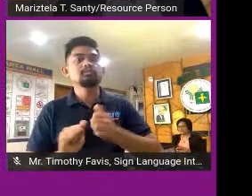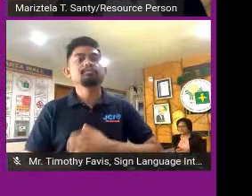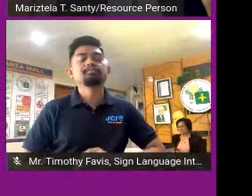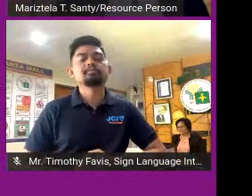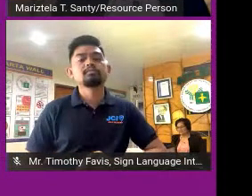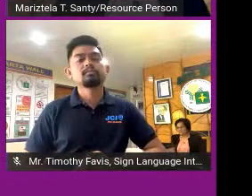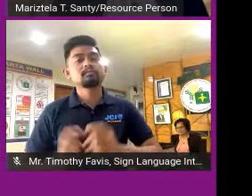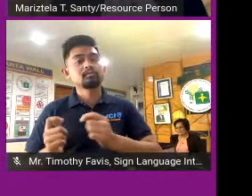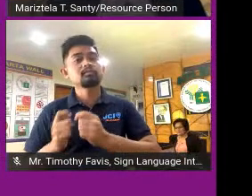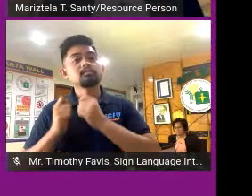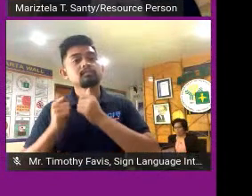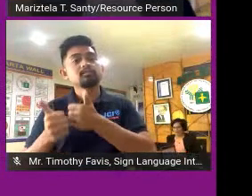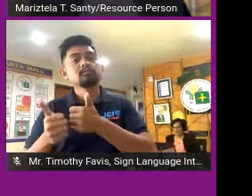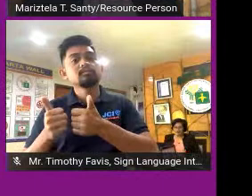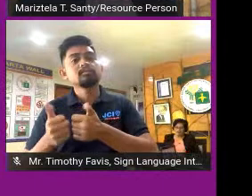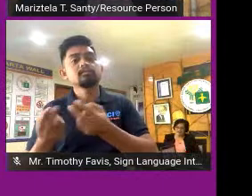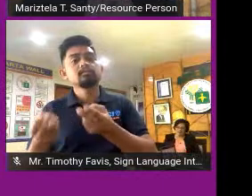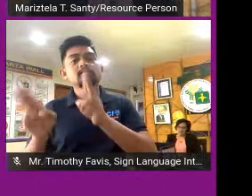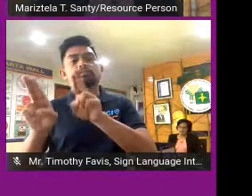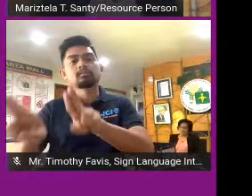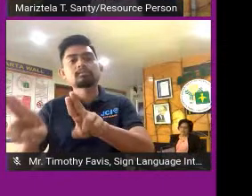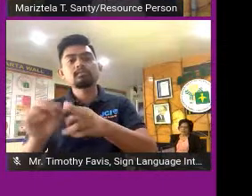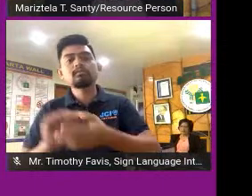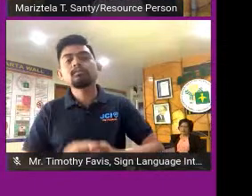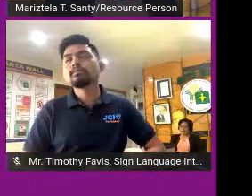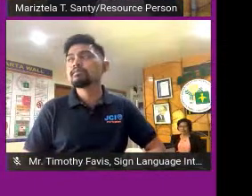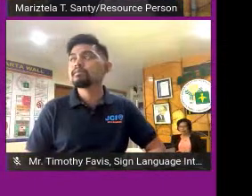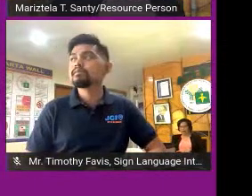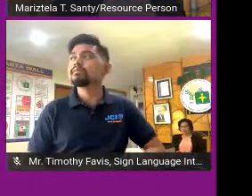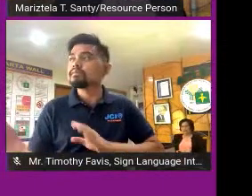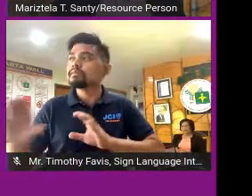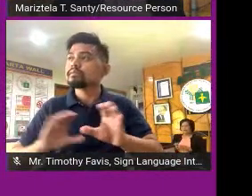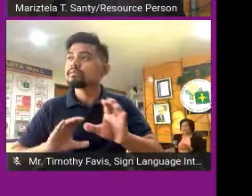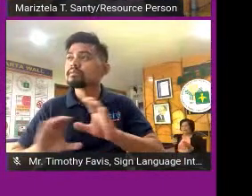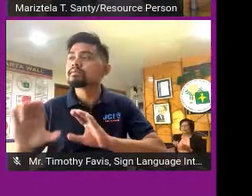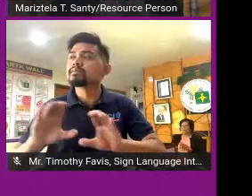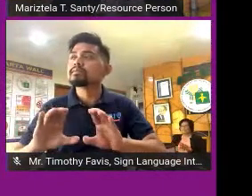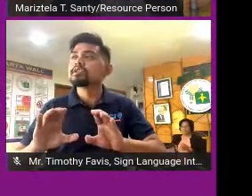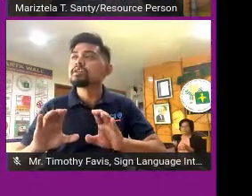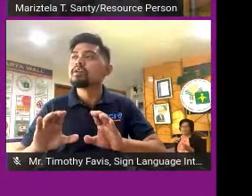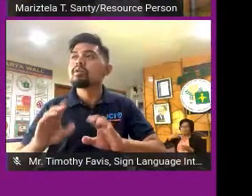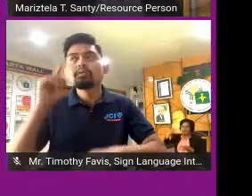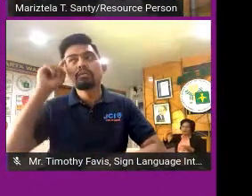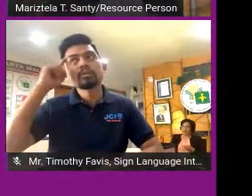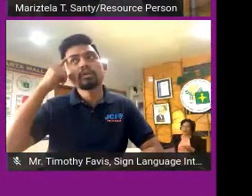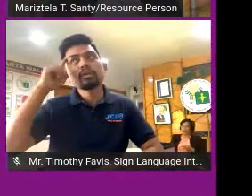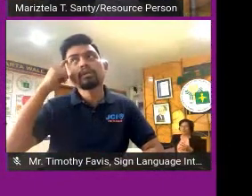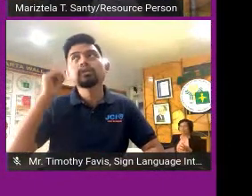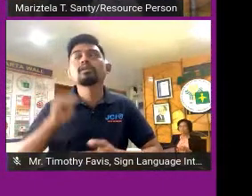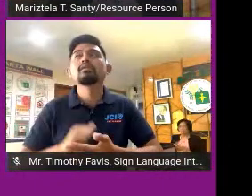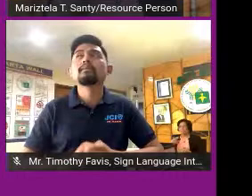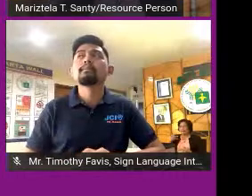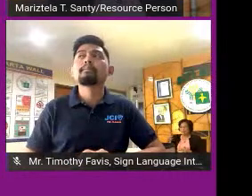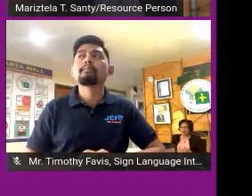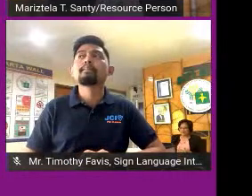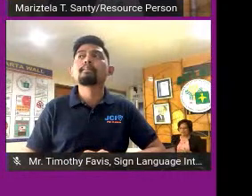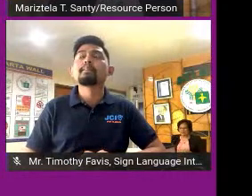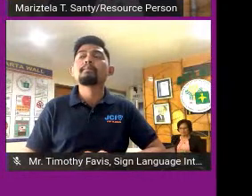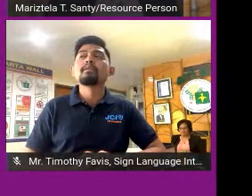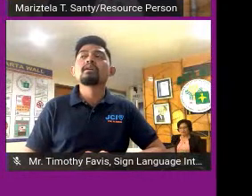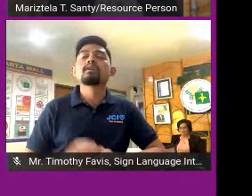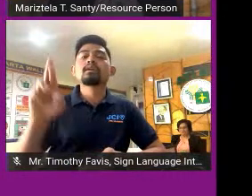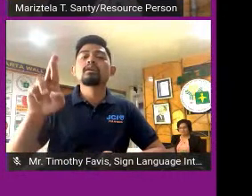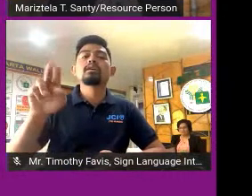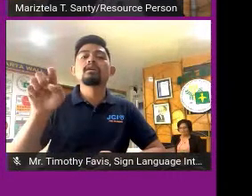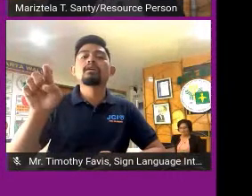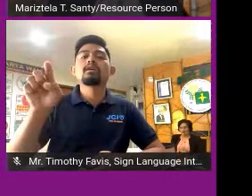mga instances na ginawa na po o naging basis ng paggawa ng Magna Carta